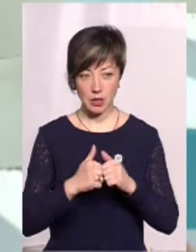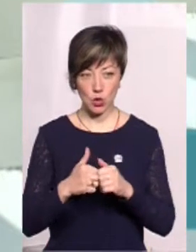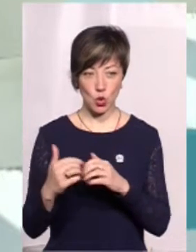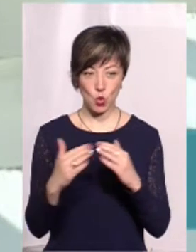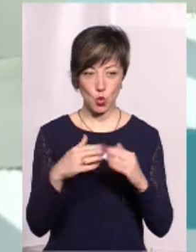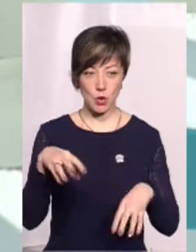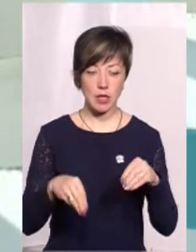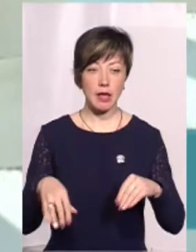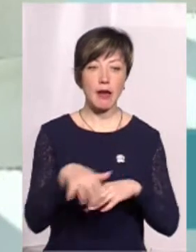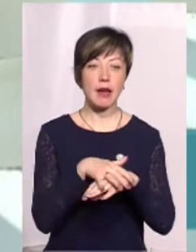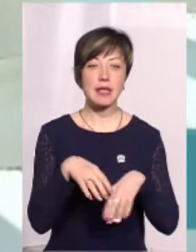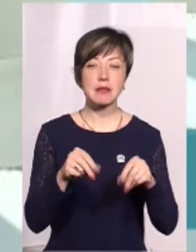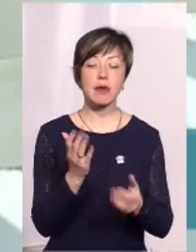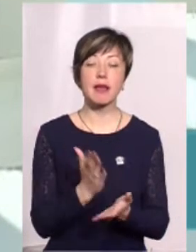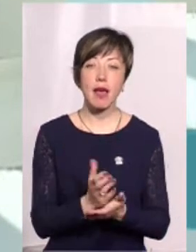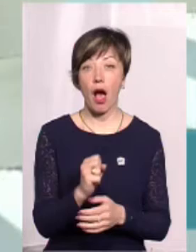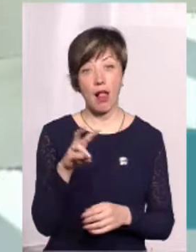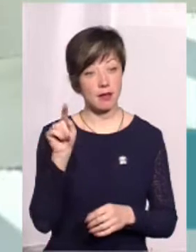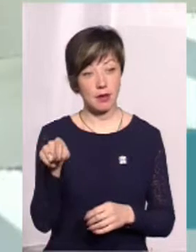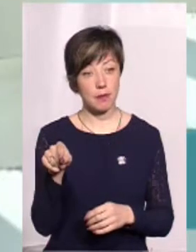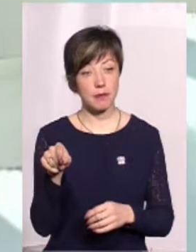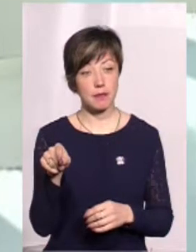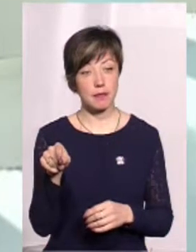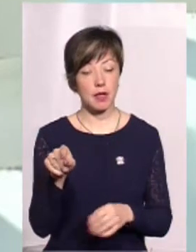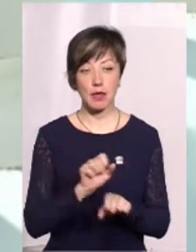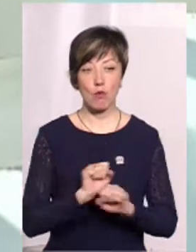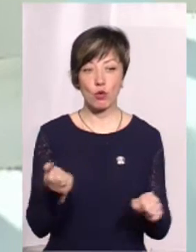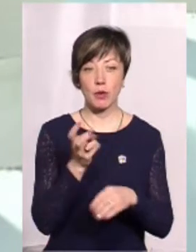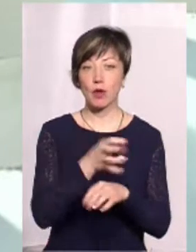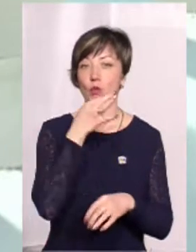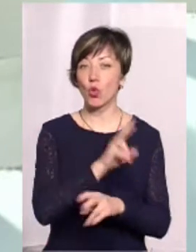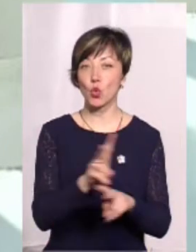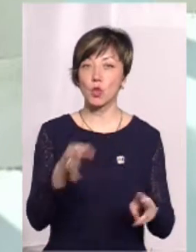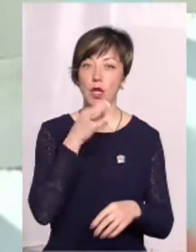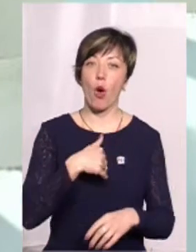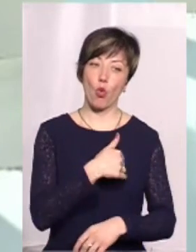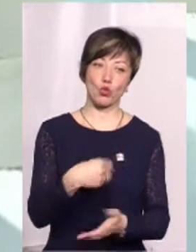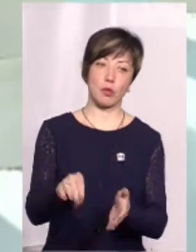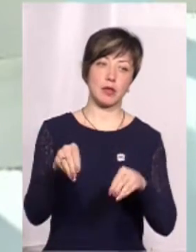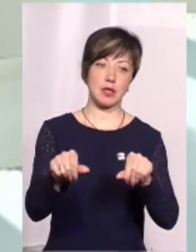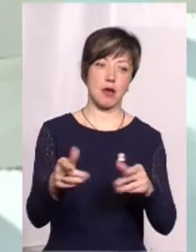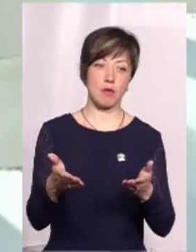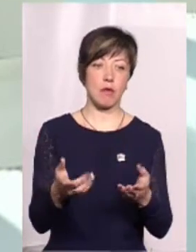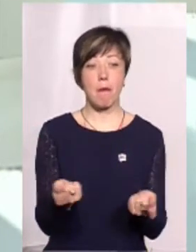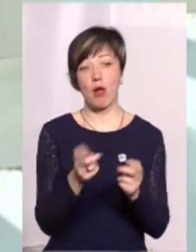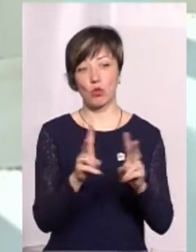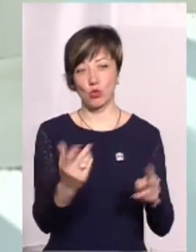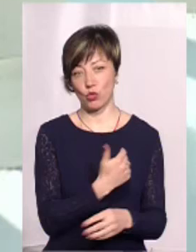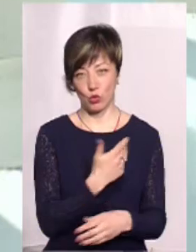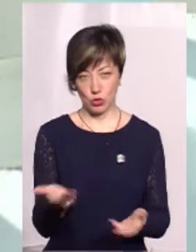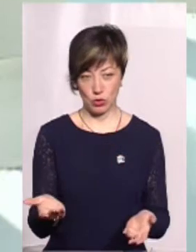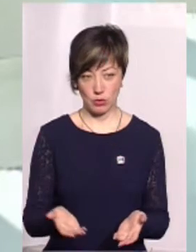країнах-сусідках ринок землі є. Але ж там не може прийти будь-хто і сказати, а я хочу купити землю. Ну, мало що хто